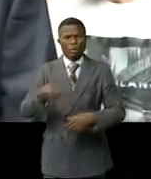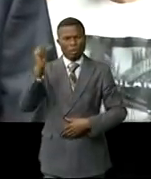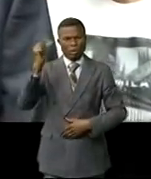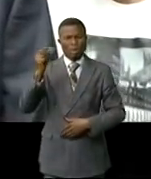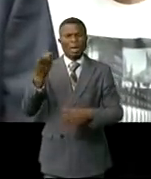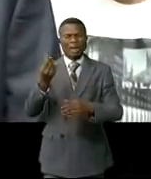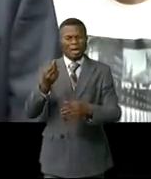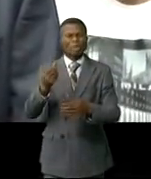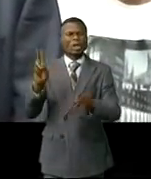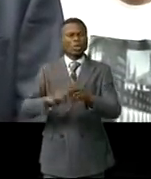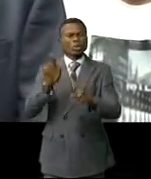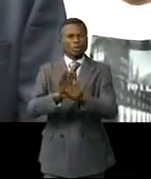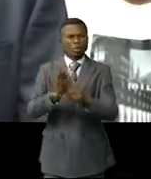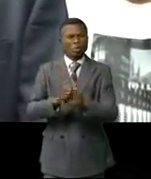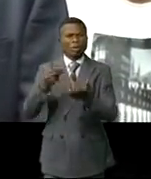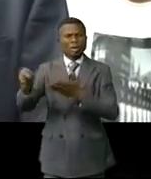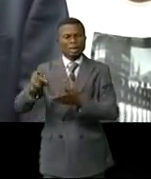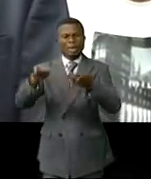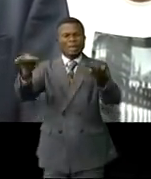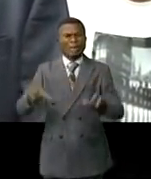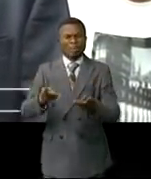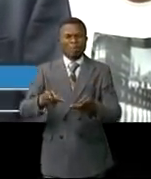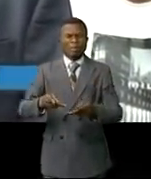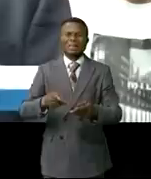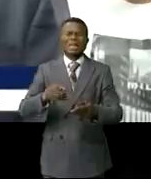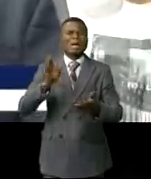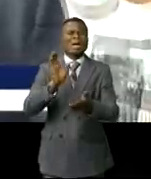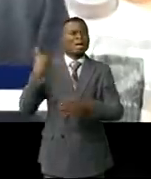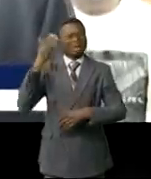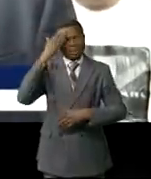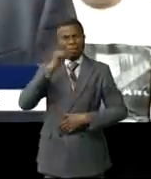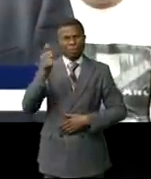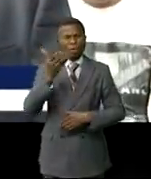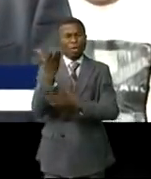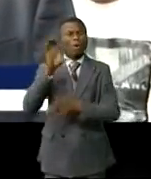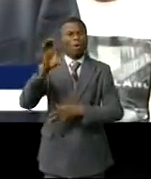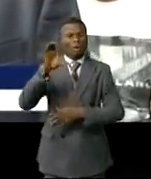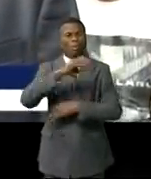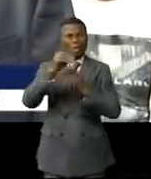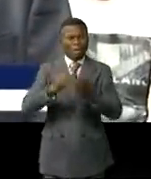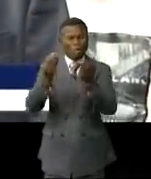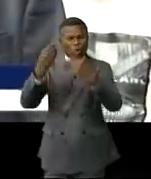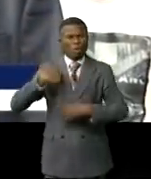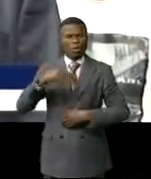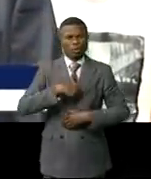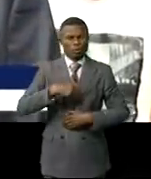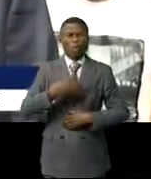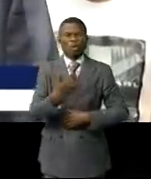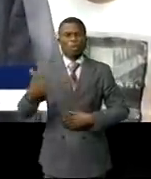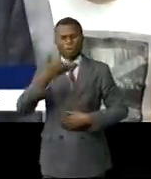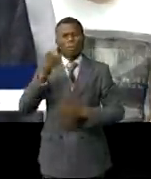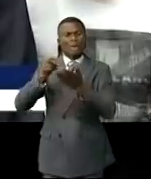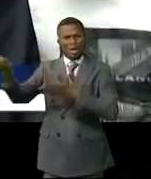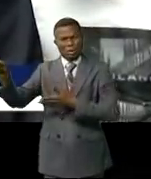pour acheter des diamants dans des zones non bancarisées. Nous avons sollicité à ce que les banques commerciales mettent à notre disposition des espèces pour